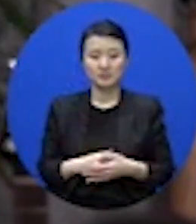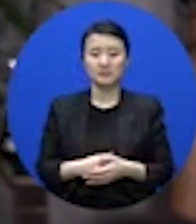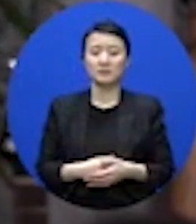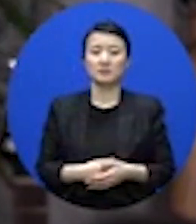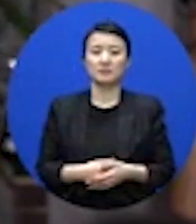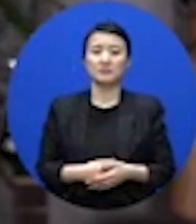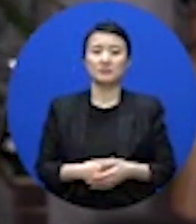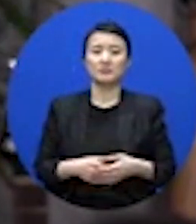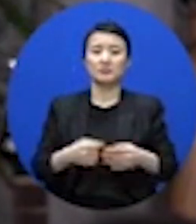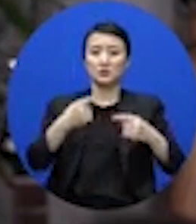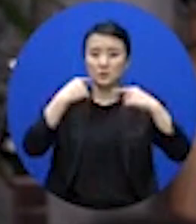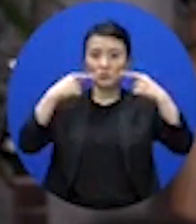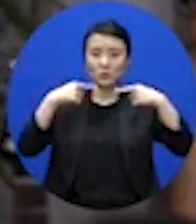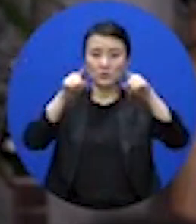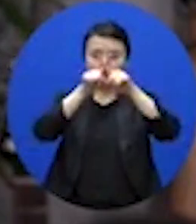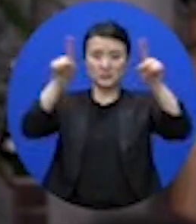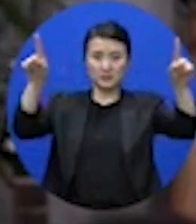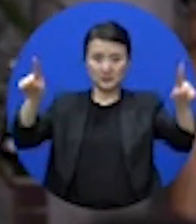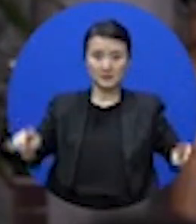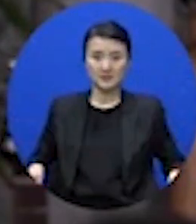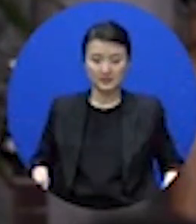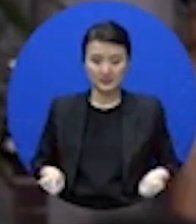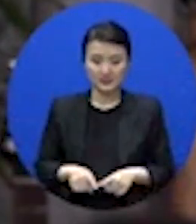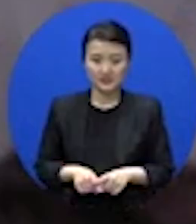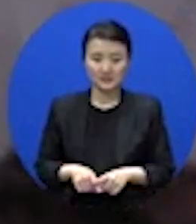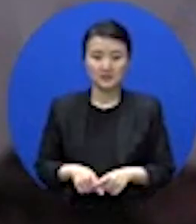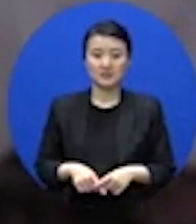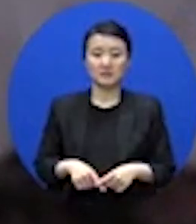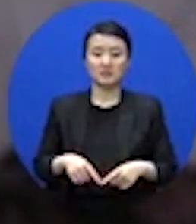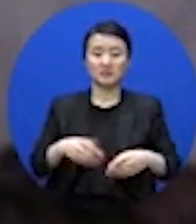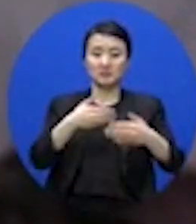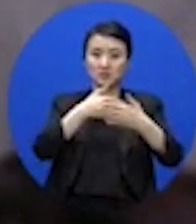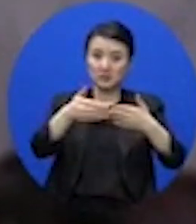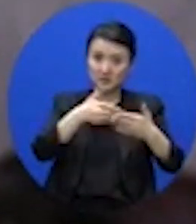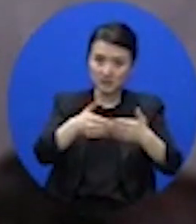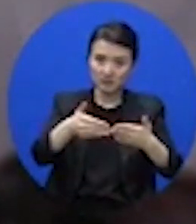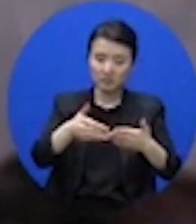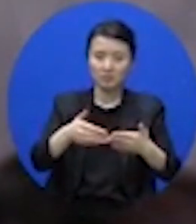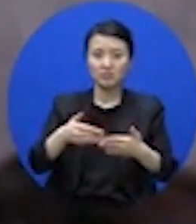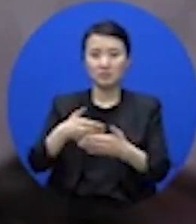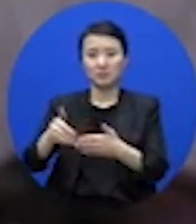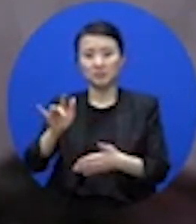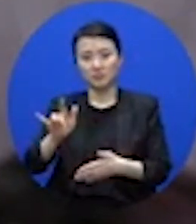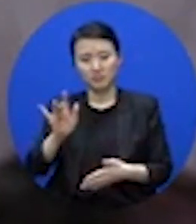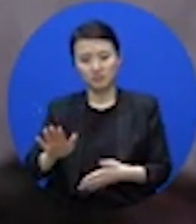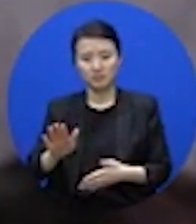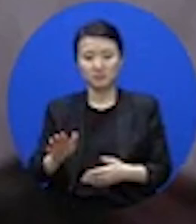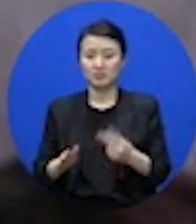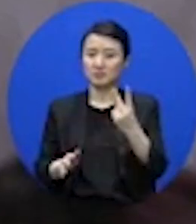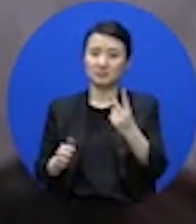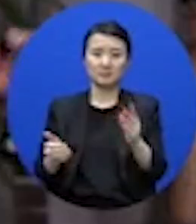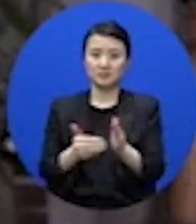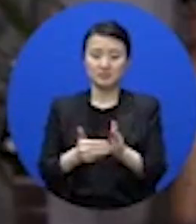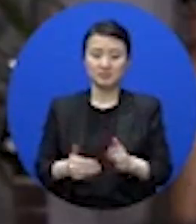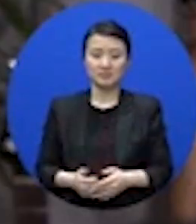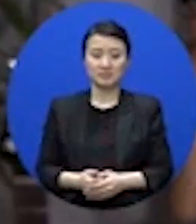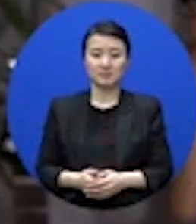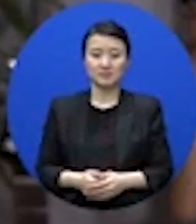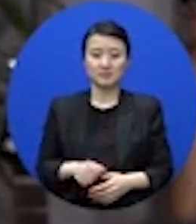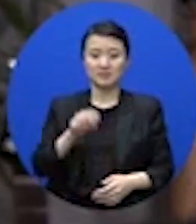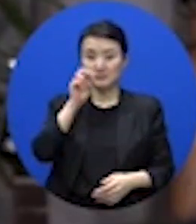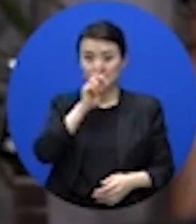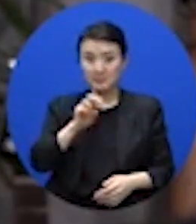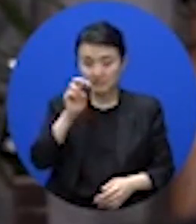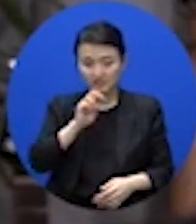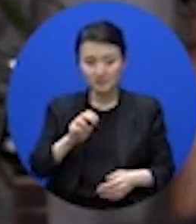큰 도화지에 어떻게 해요? 그린다? 안 그린다? 간단해요? 음악은